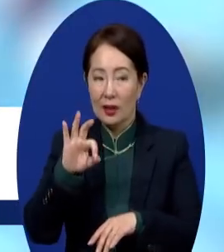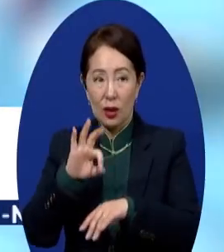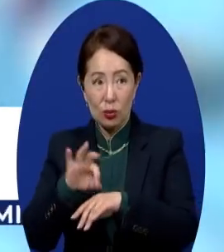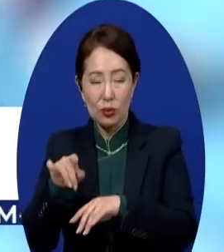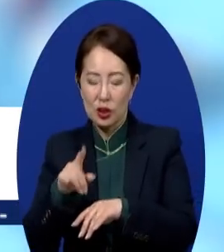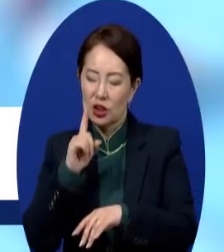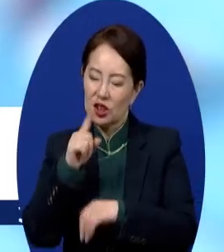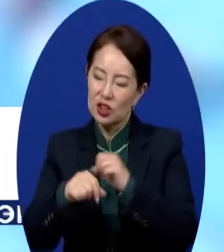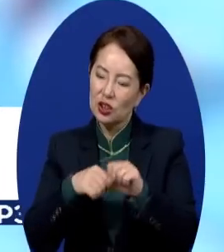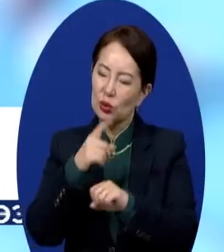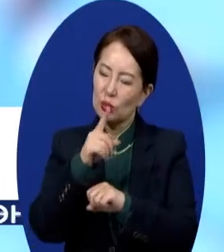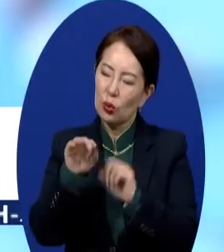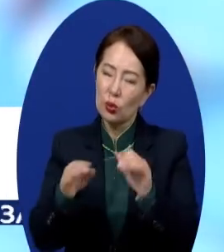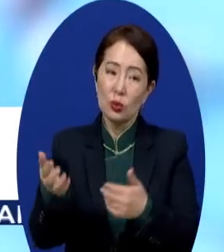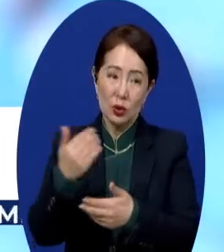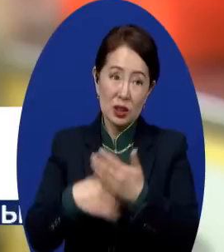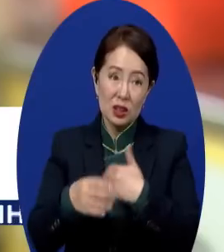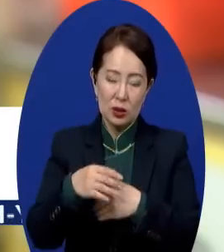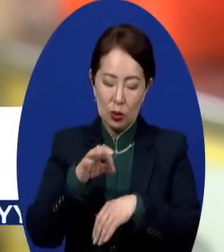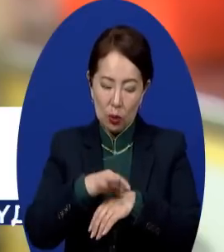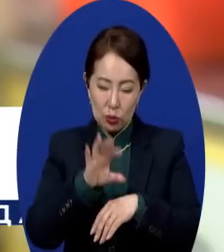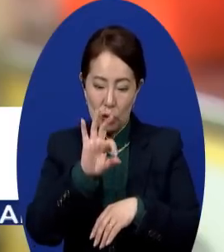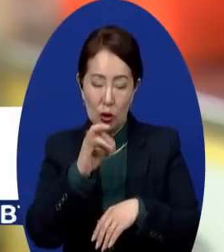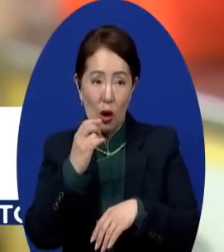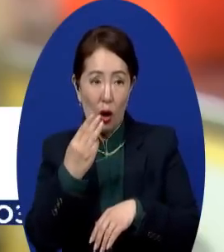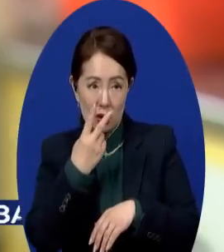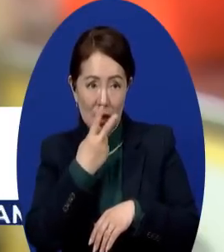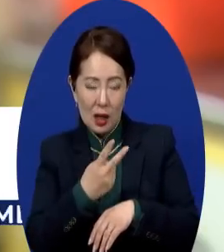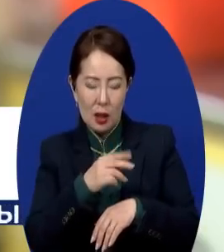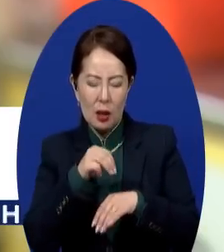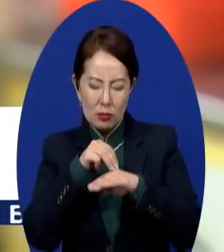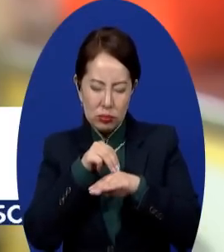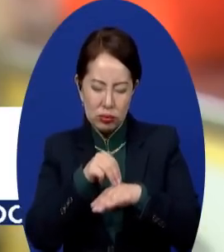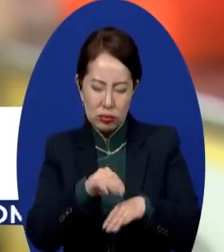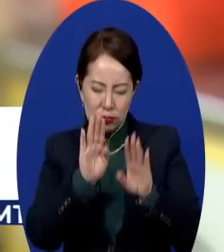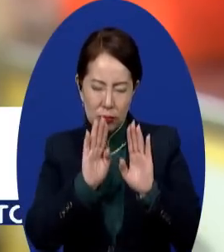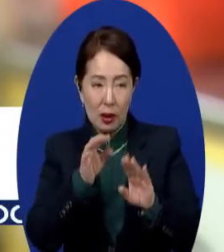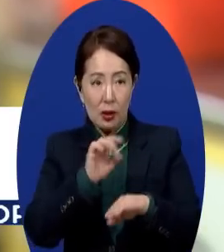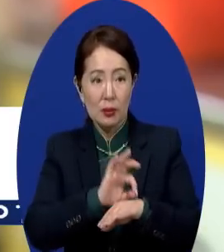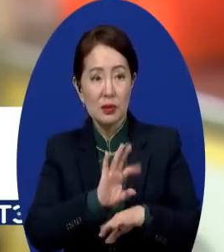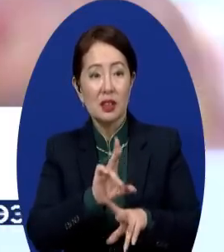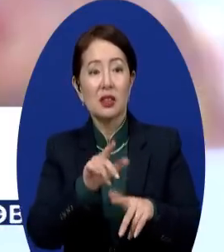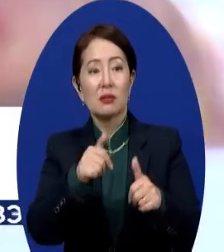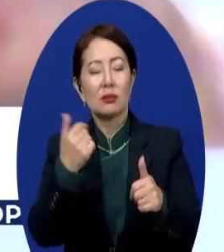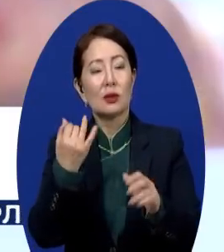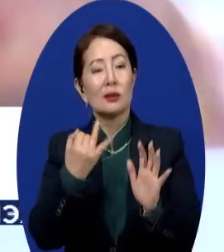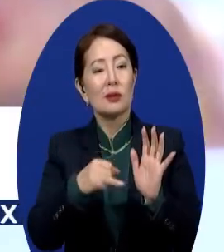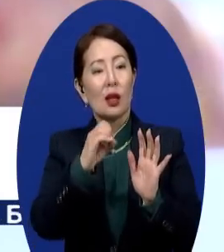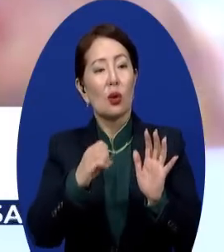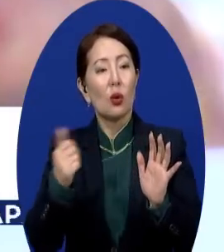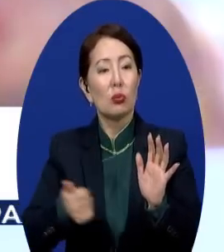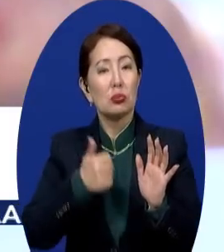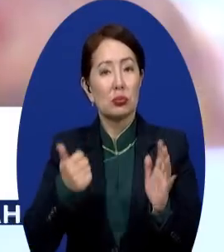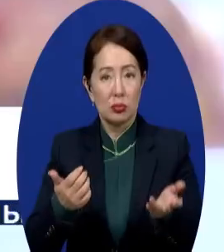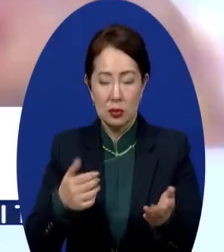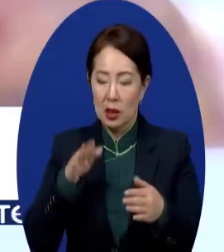дунджаар 100 гаруй хүүхэд энэ төрлийн өвчнөөр оншлогддог. Тууштай эмчилгээ хийлгэсний үр дүнд 70 гаруй хувь нь бүрэн эдгэрчээ.